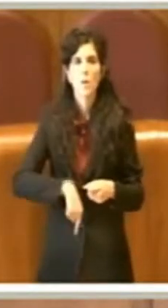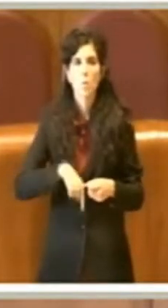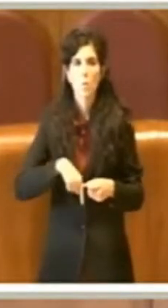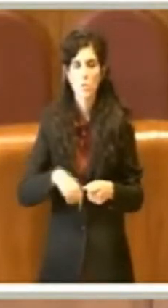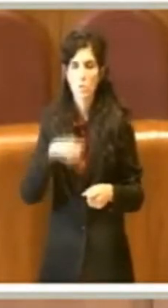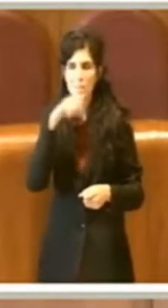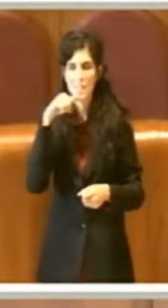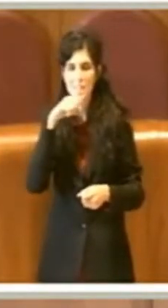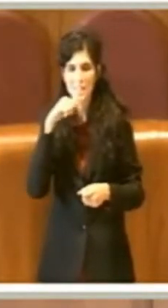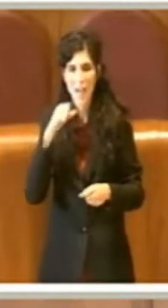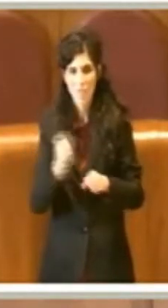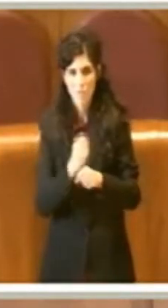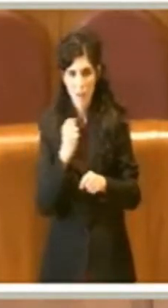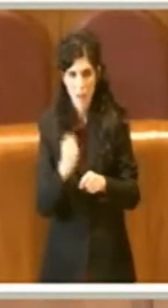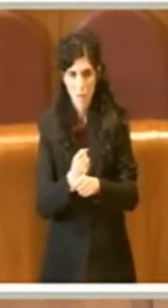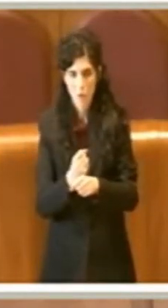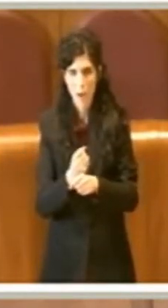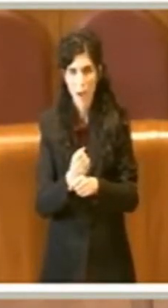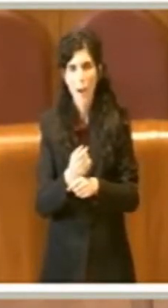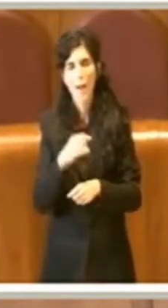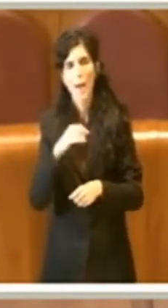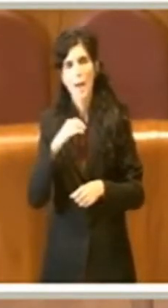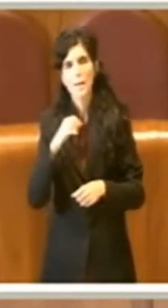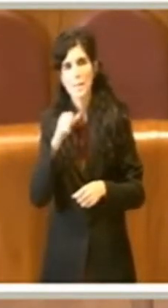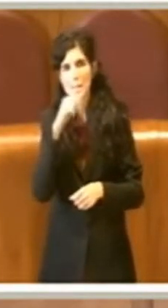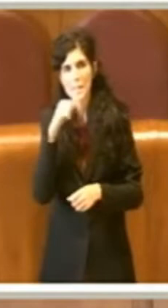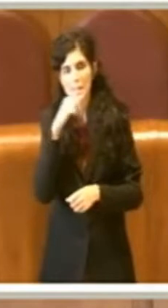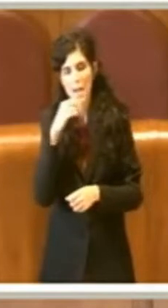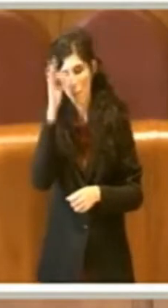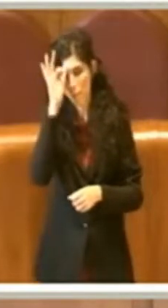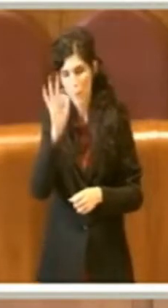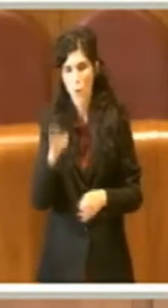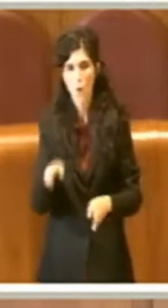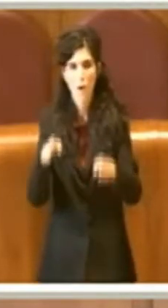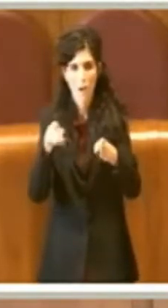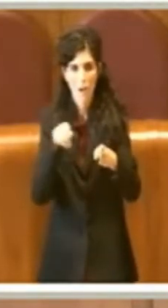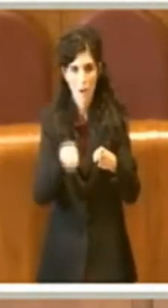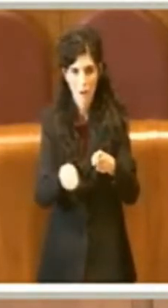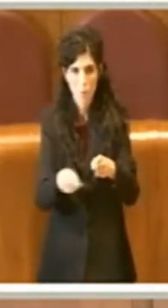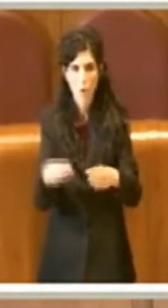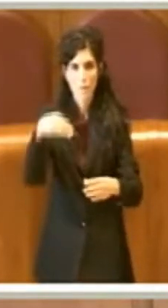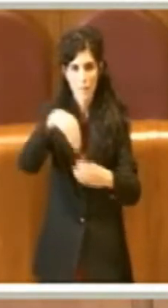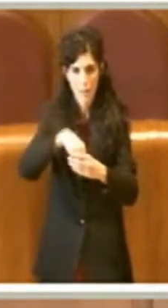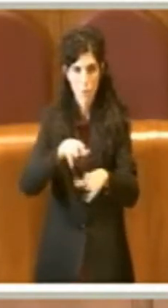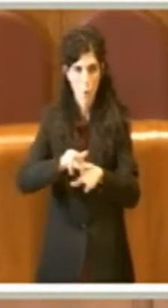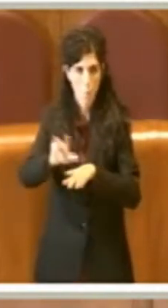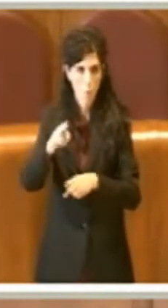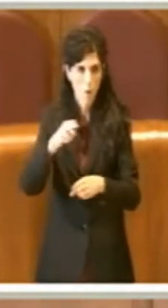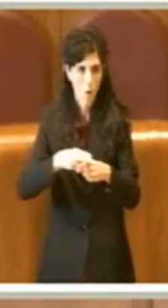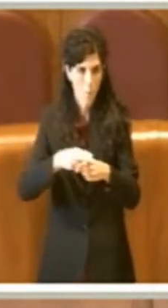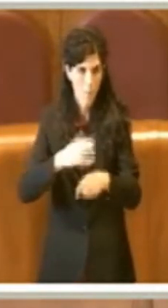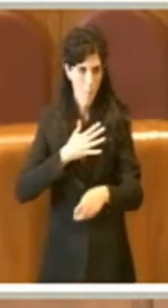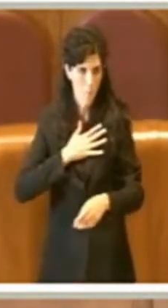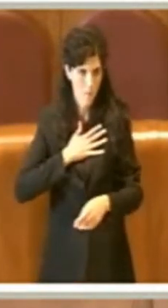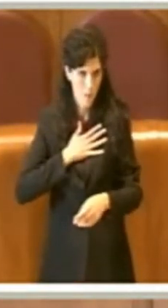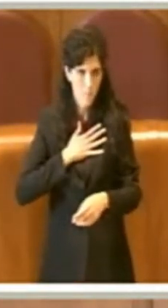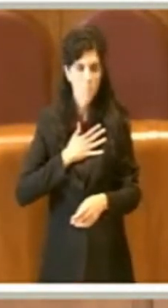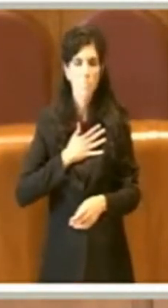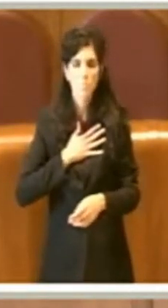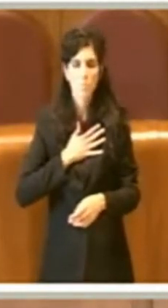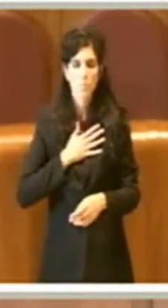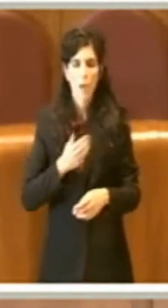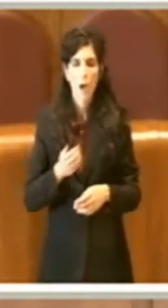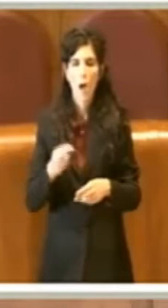quindi individuare un immobile facente parte del patrimonio capitolino quindi facente parte di roma capitale